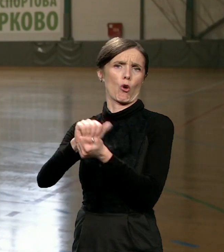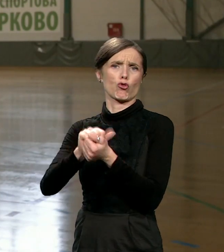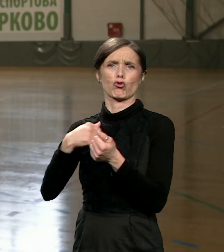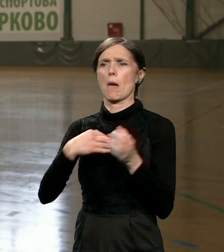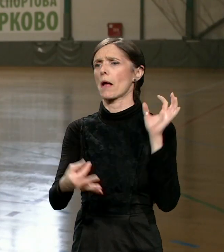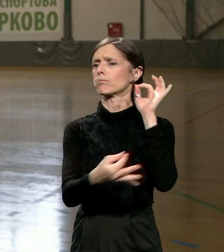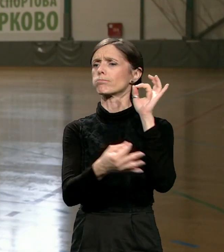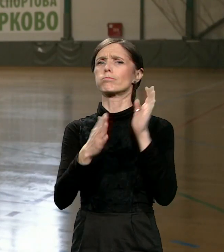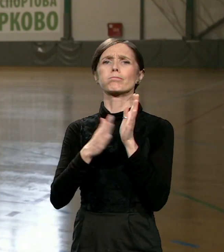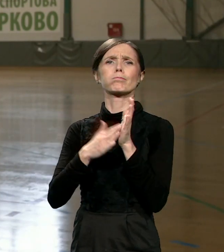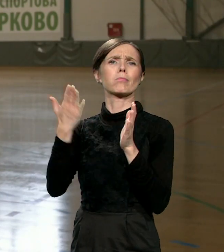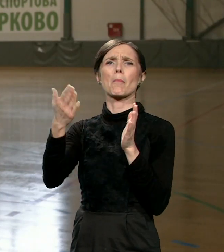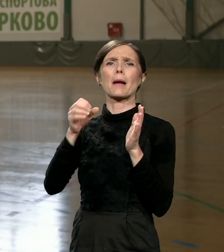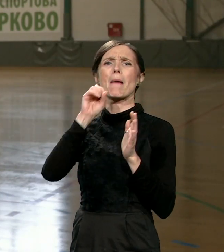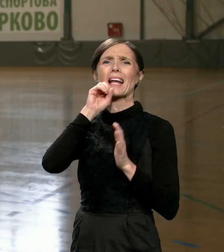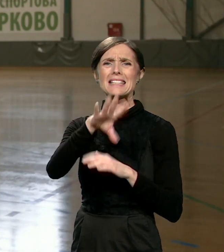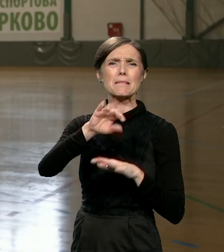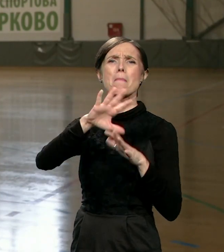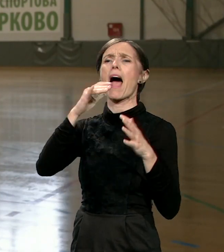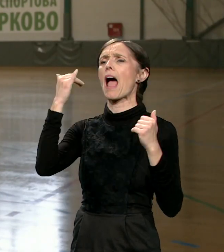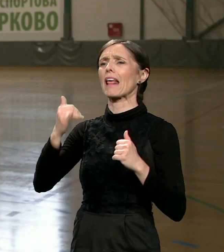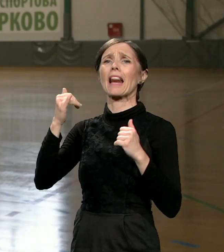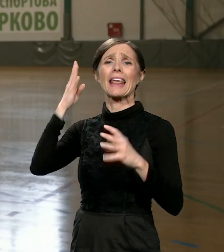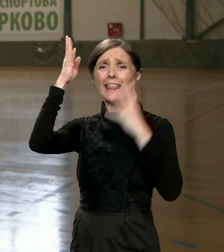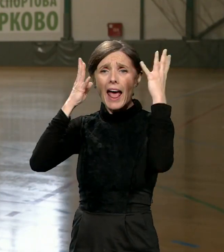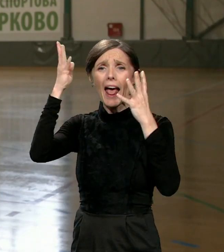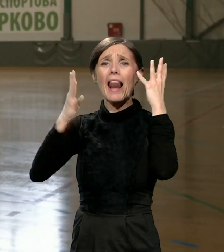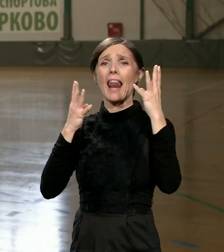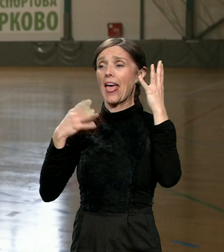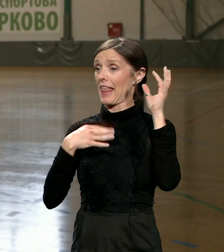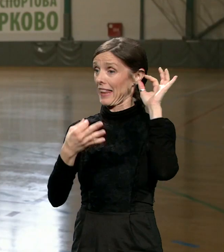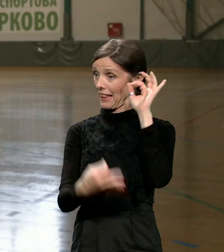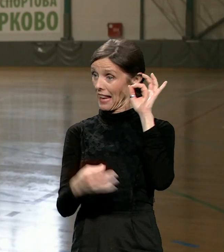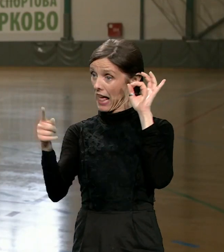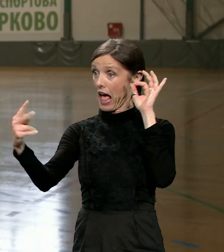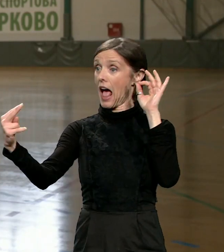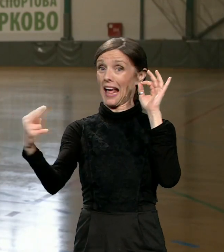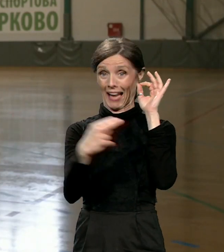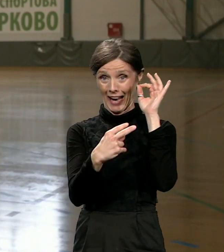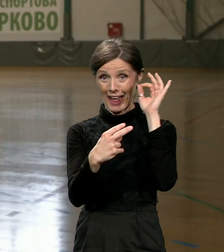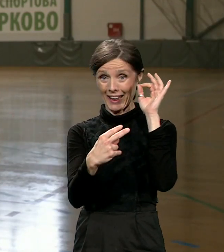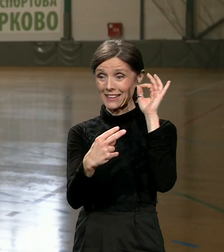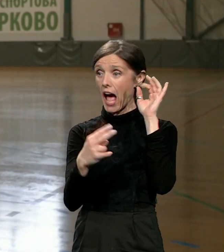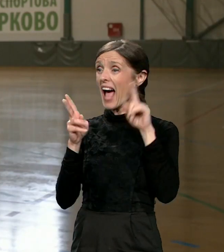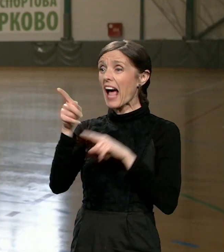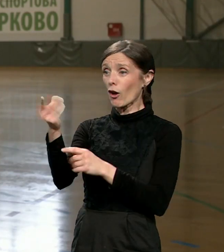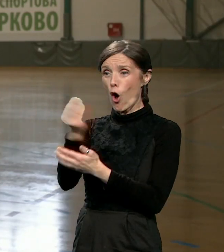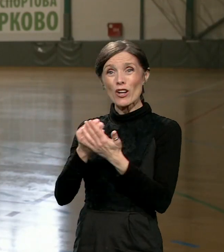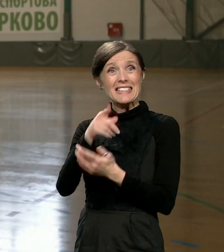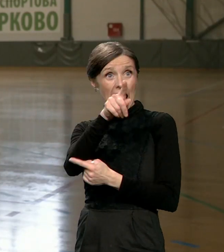štampanog zmaja, na primjer, ili jelena, ili na koji način oni interpretiraju, zaista je